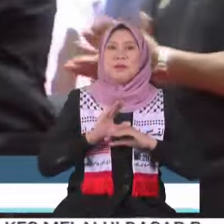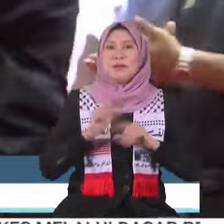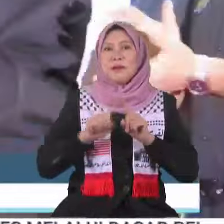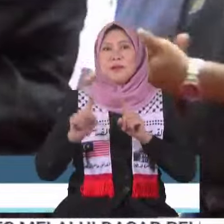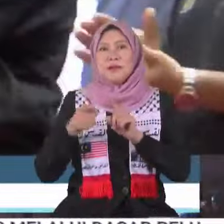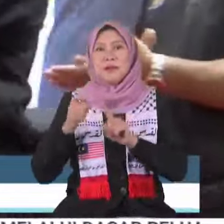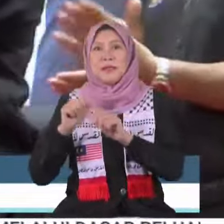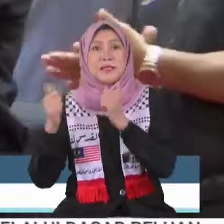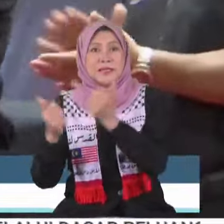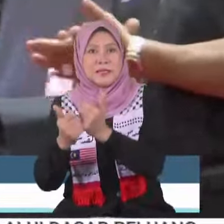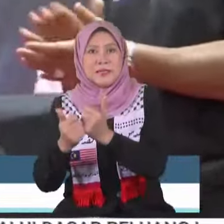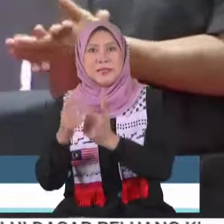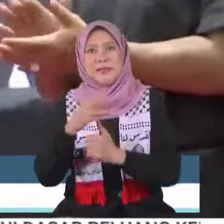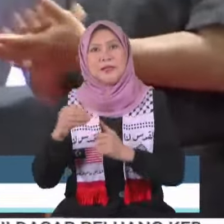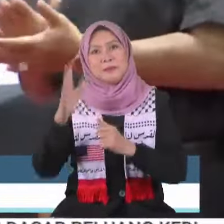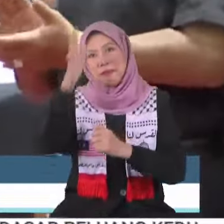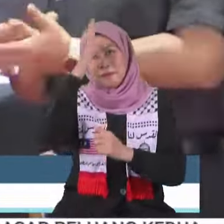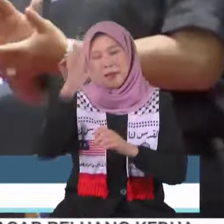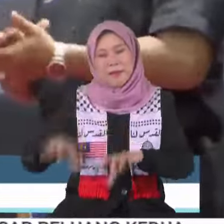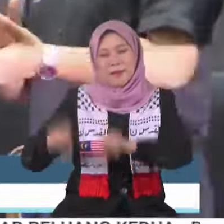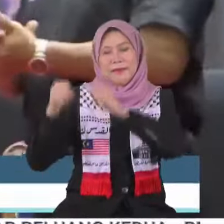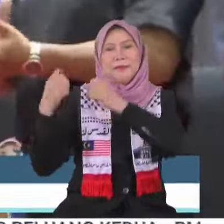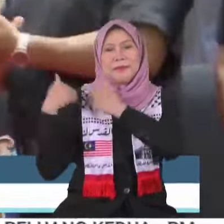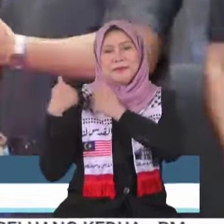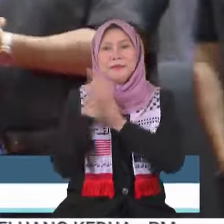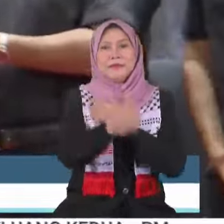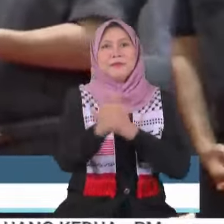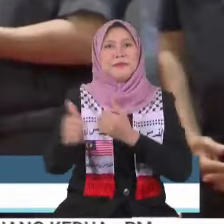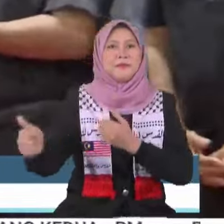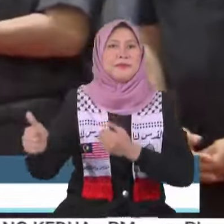beberapa agensi dan bapa angkat masing-masing.